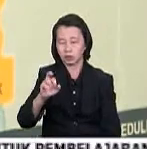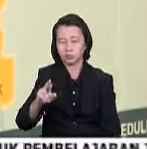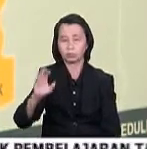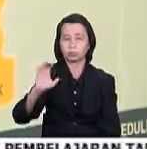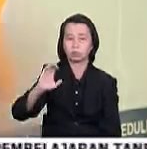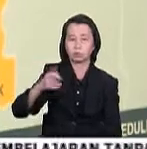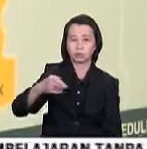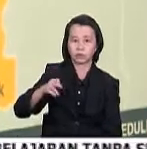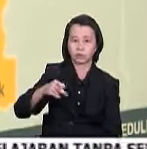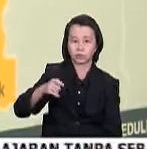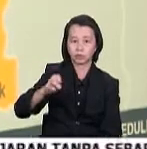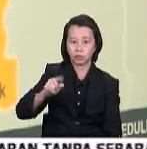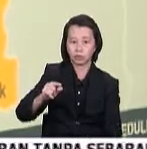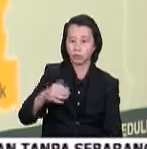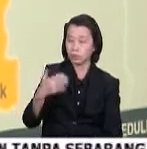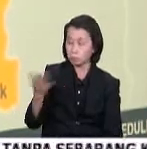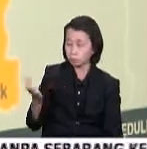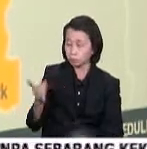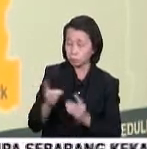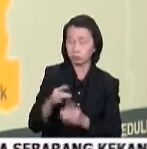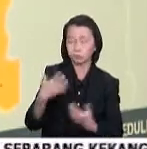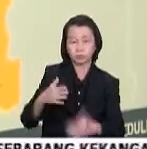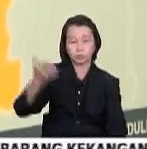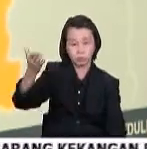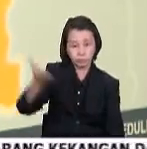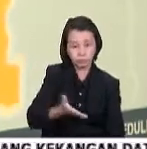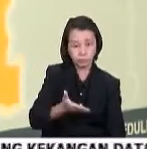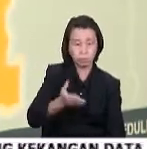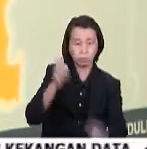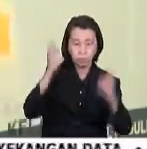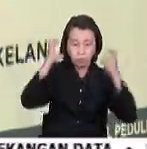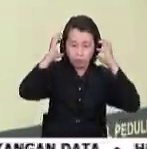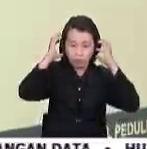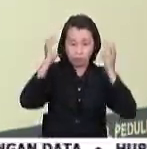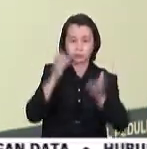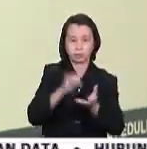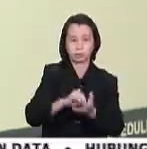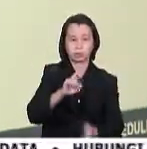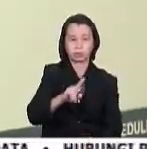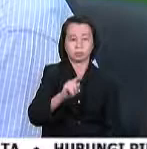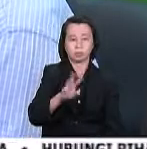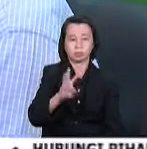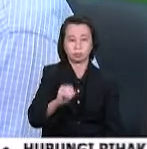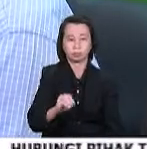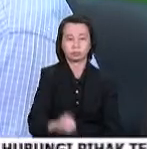Seri Azlan ditemui selepas menjadi tetamu di konti radio Nasional FM di Angkasa Puri.